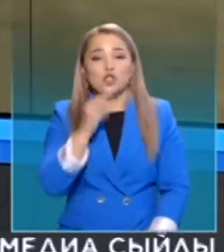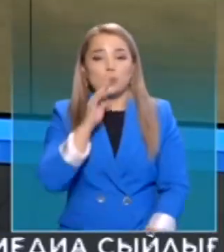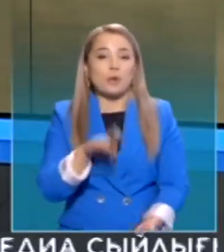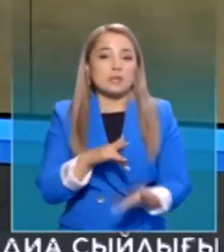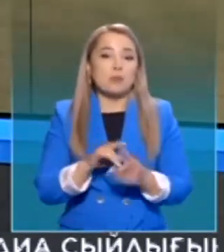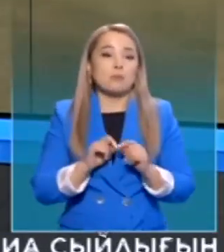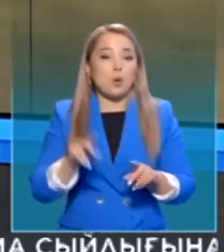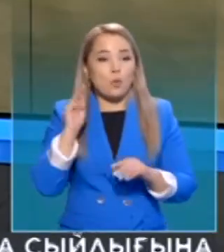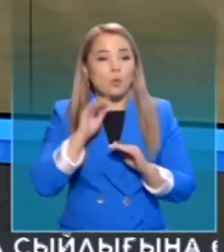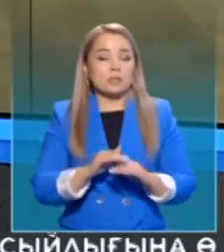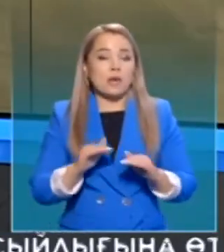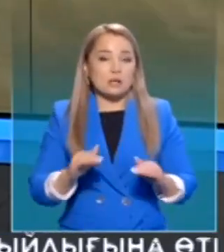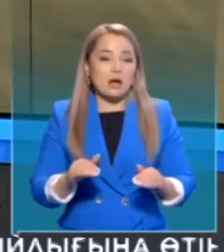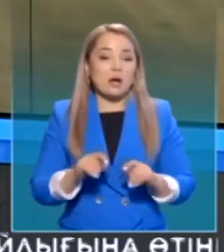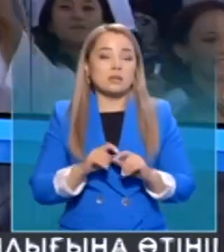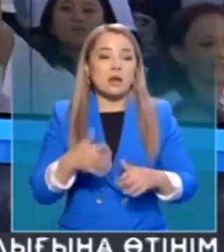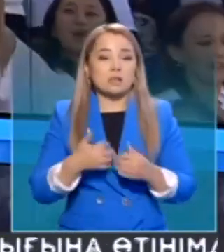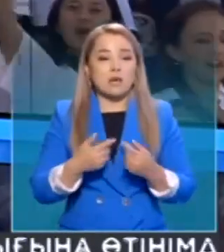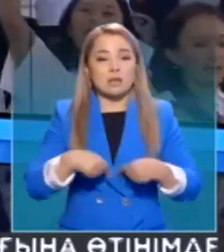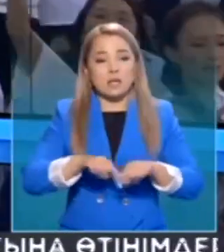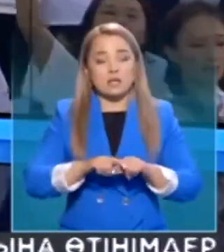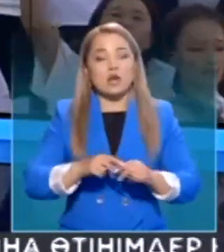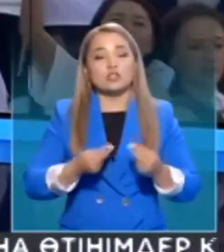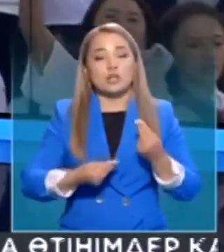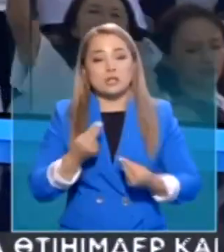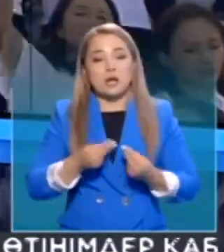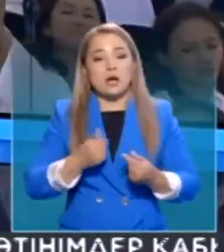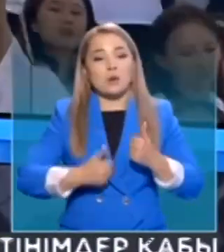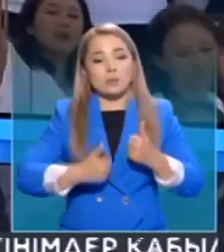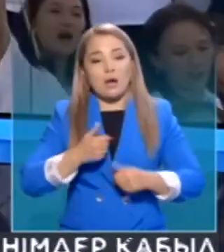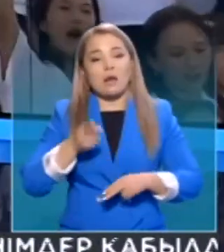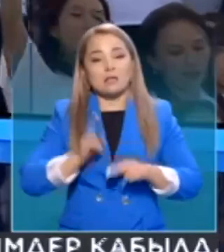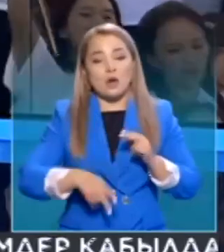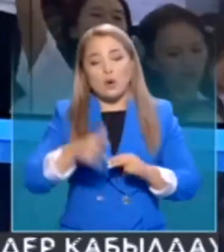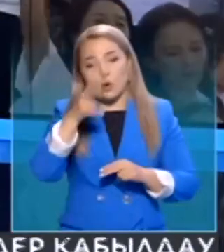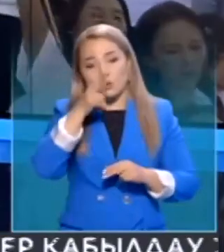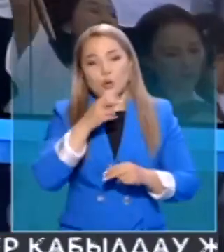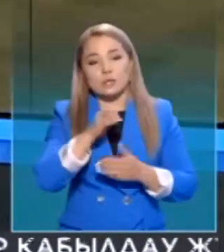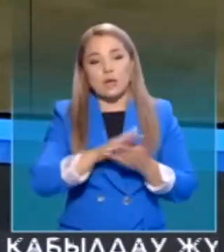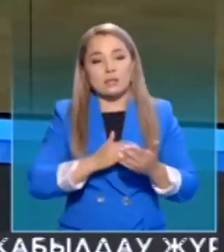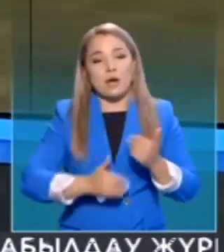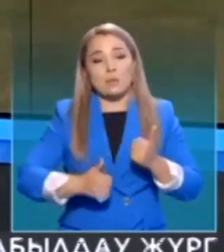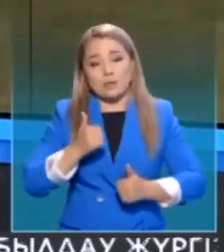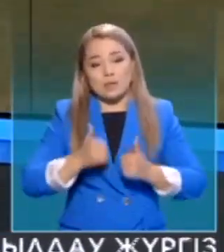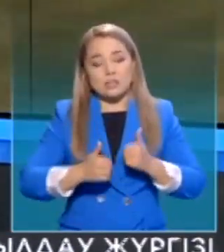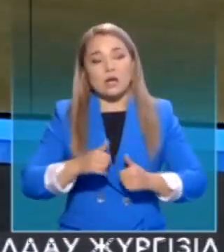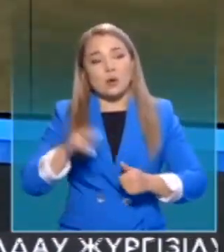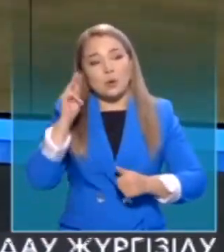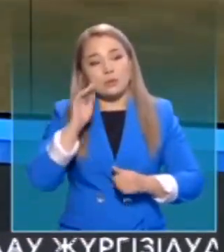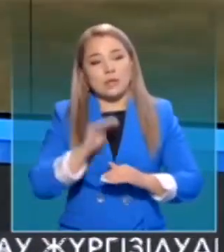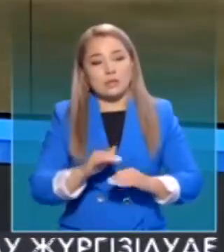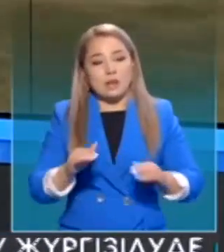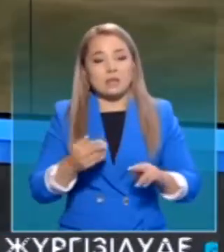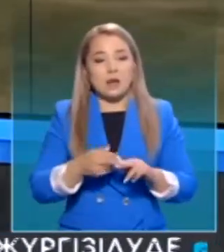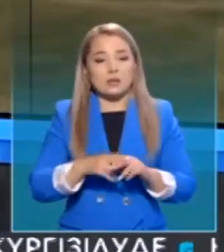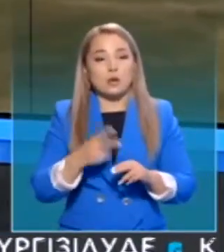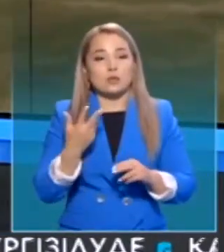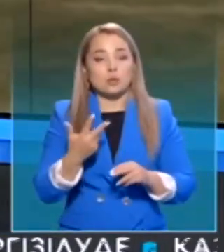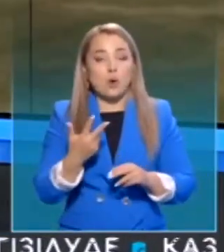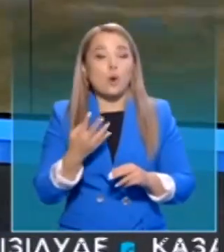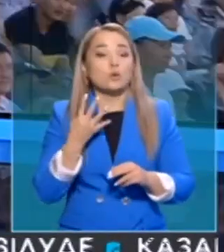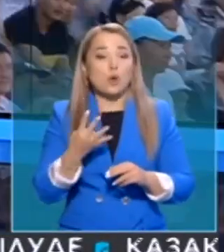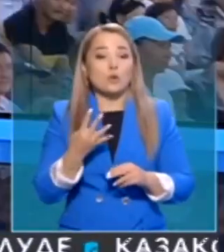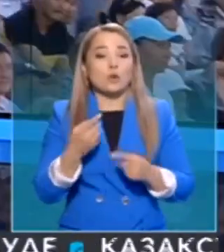Шымкентте мектеп оқушылары арасындағы жастар лигасының ойындары аяқталды. 3 айға созылған бәсекеде шәкірттер спорттың 4 түрі